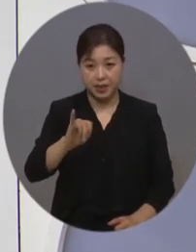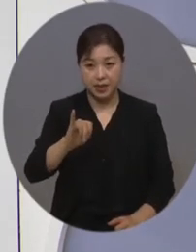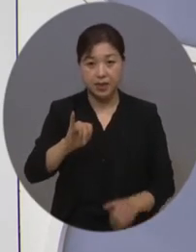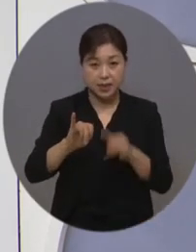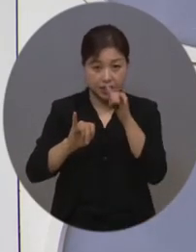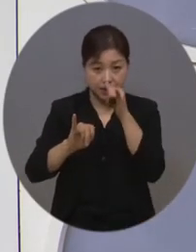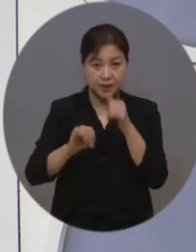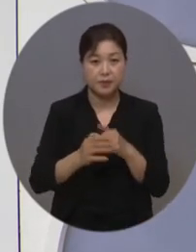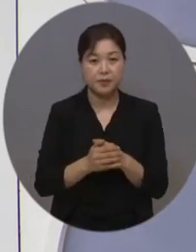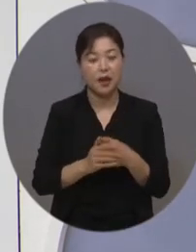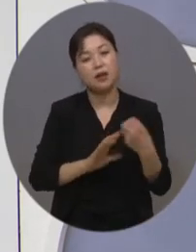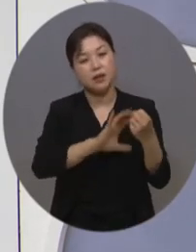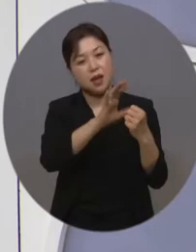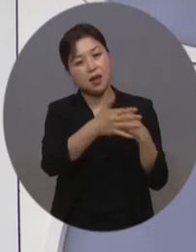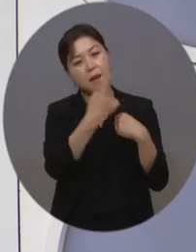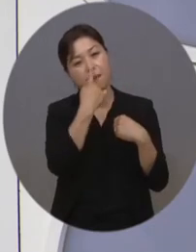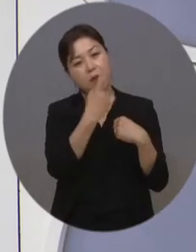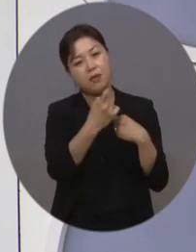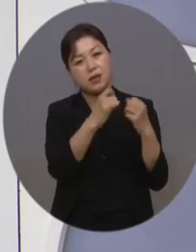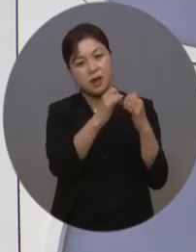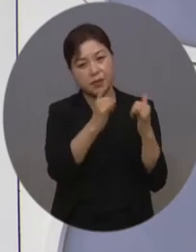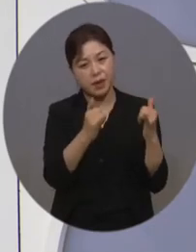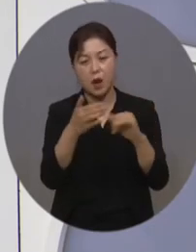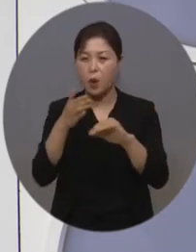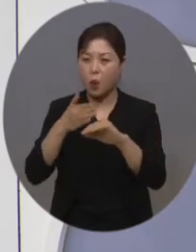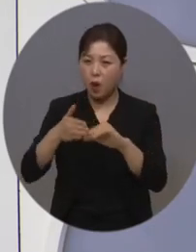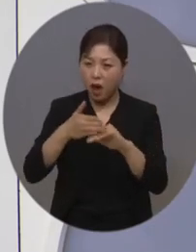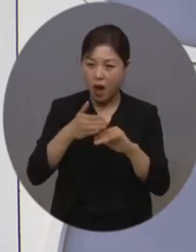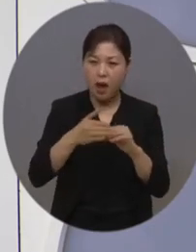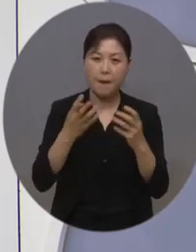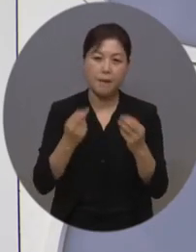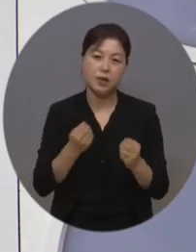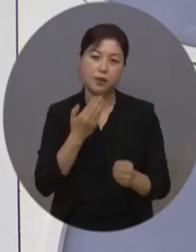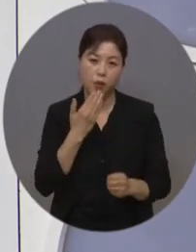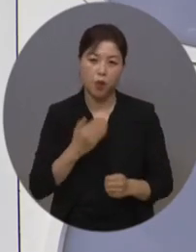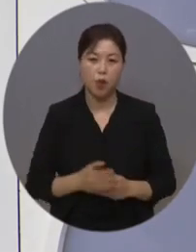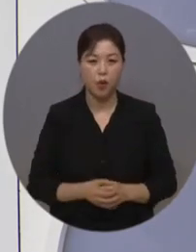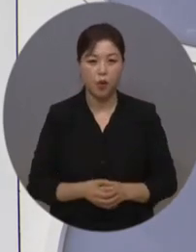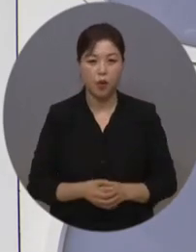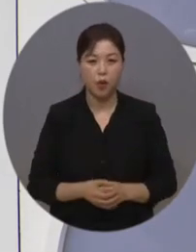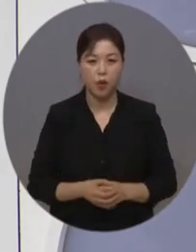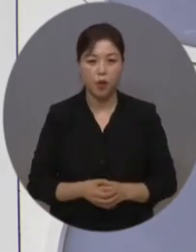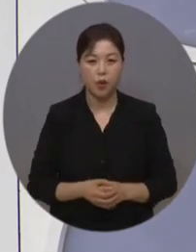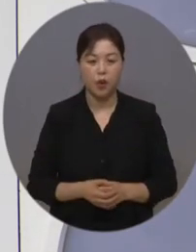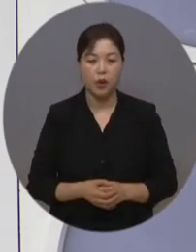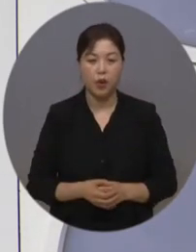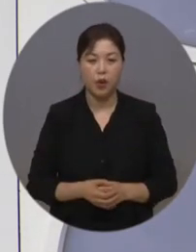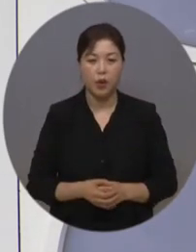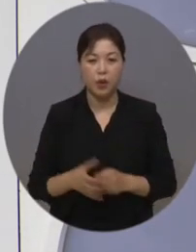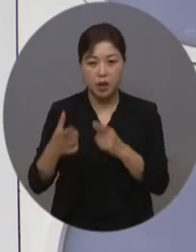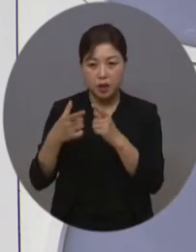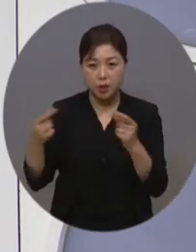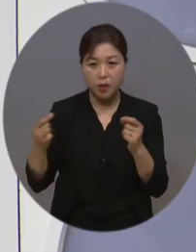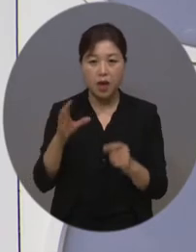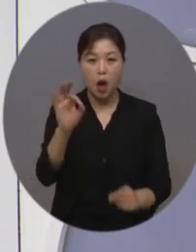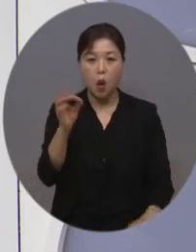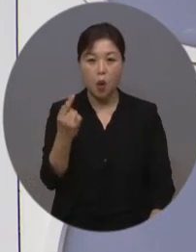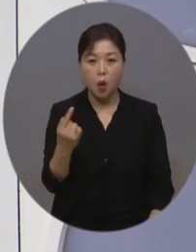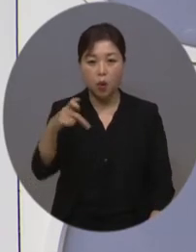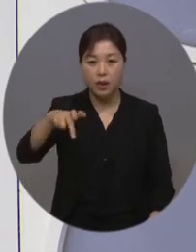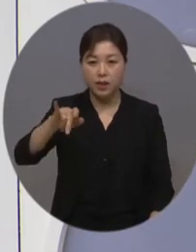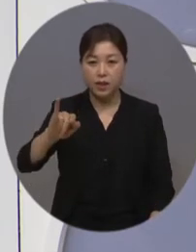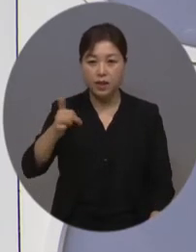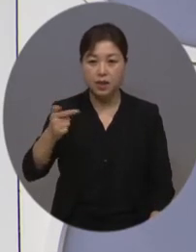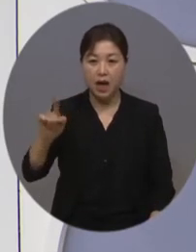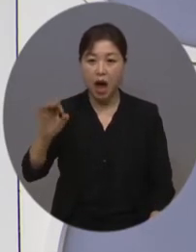이 세계의 이 멋쟁이들이 그 회를 많이 먹습니다. 예. 그리고 실제로 일본의 오키나와는 세계